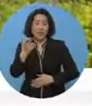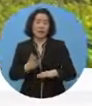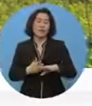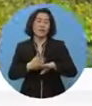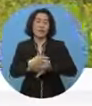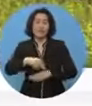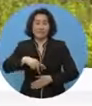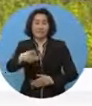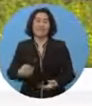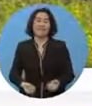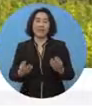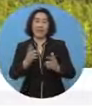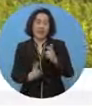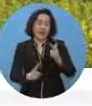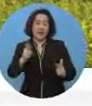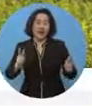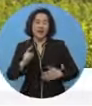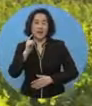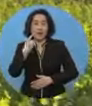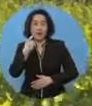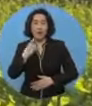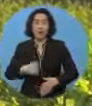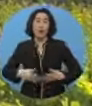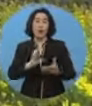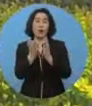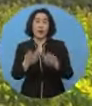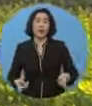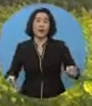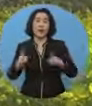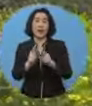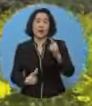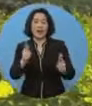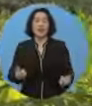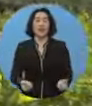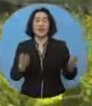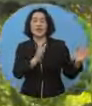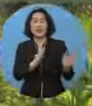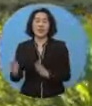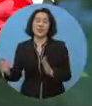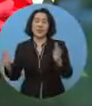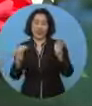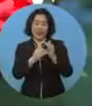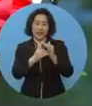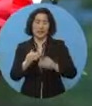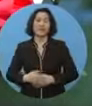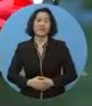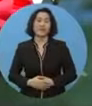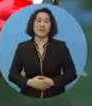청산도 슬로우 걷기 축제 등 형형색색의 아름다운 봄꽃과 함께 다채로운 행사가 펼쳐집니다